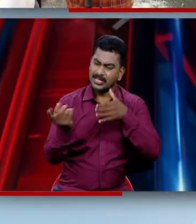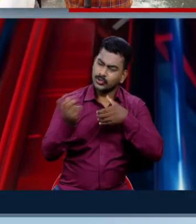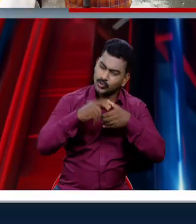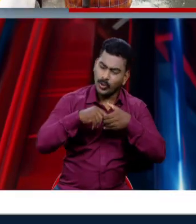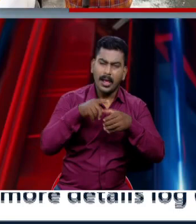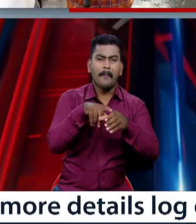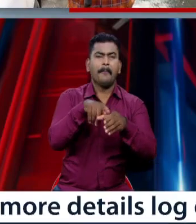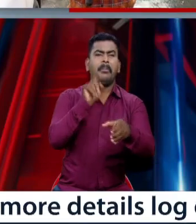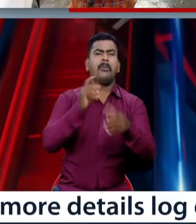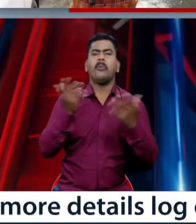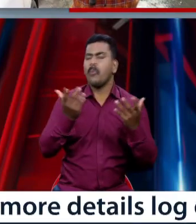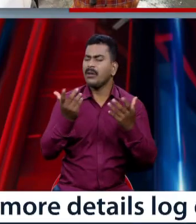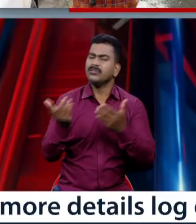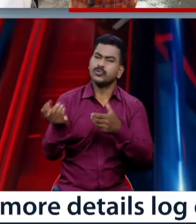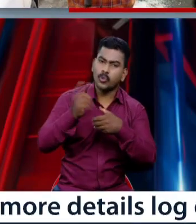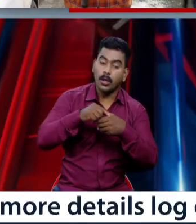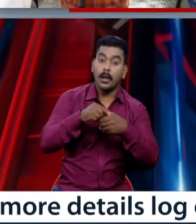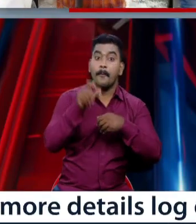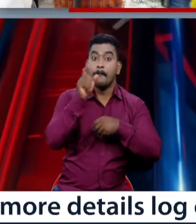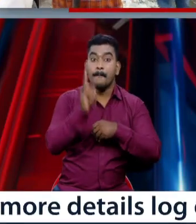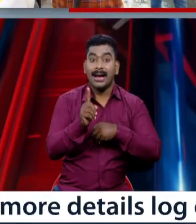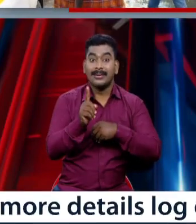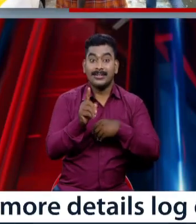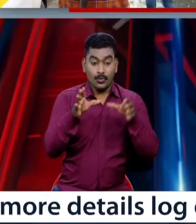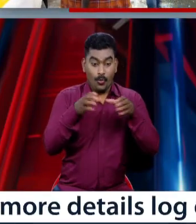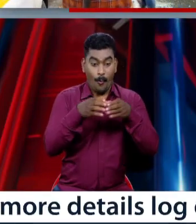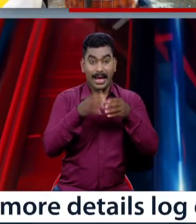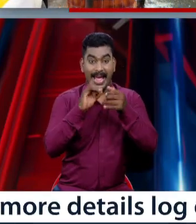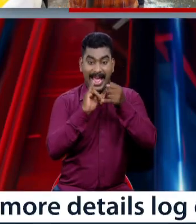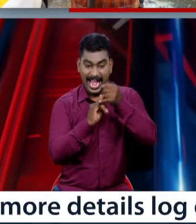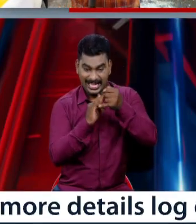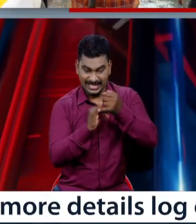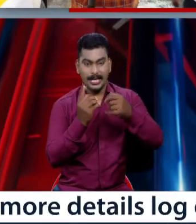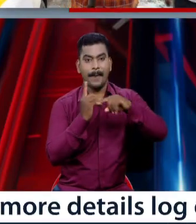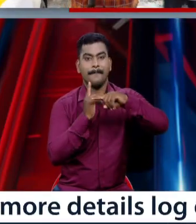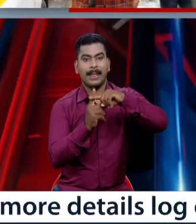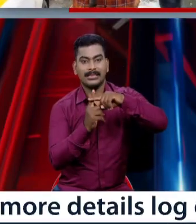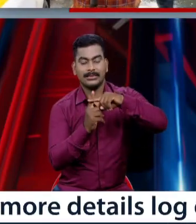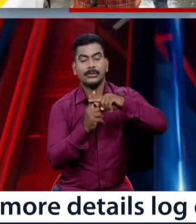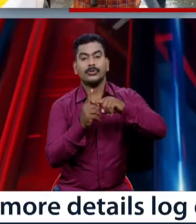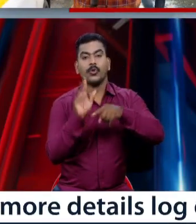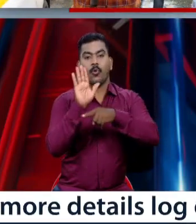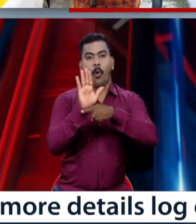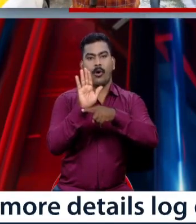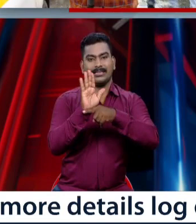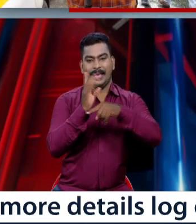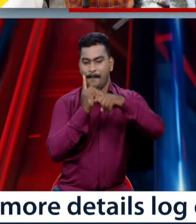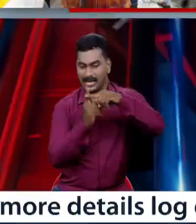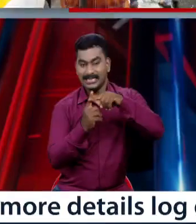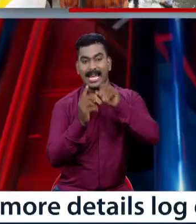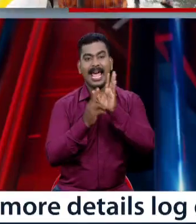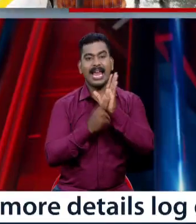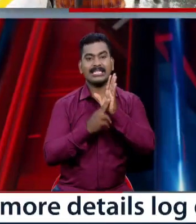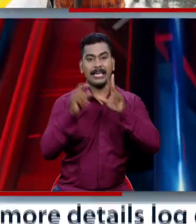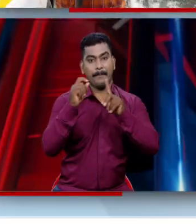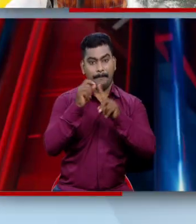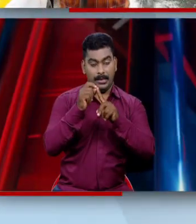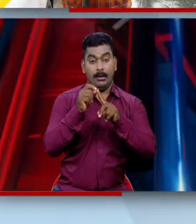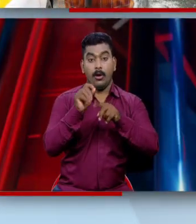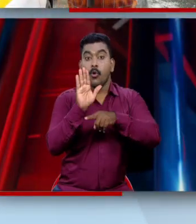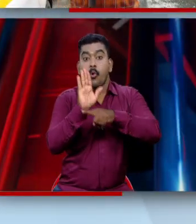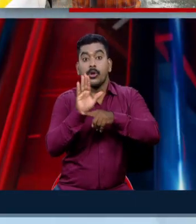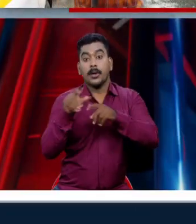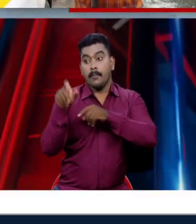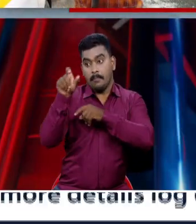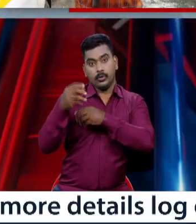അതേസമയം മഹാവികാസ് അഘാഡി സഖ്യത്തിലെ മറ്റു പാർട്ടികൾക്ക് വലിയ ആശങ്കയുണ്ട്. കോൺഗ്രസ് അടക്കം ഇപ്പോൾ സ്ഥിതി വിലയിരുത്തുന്നതിന് വേണ്ടി കമൽനാഥിനെ